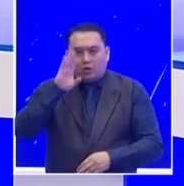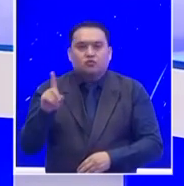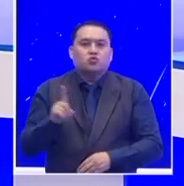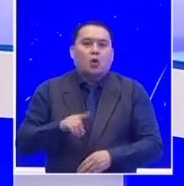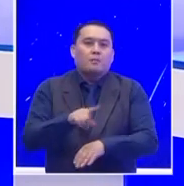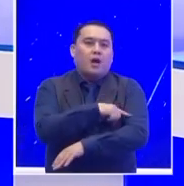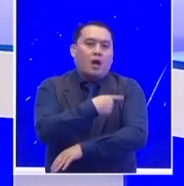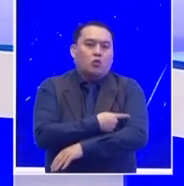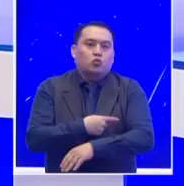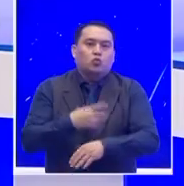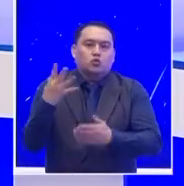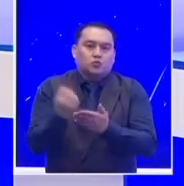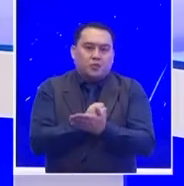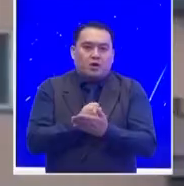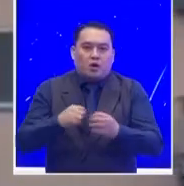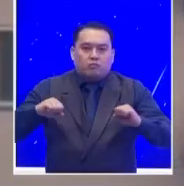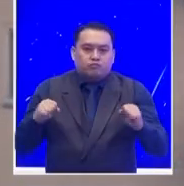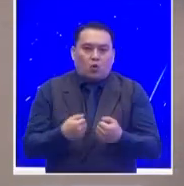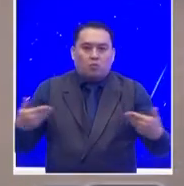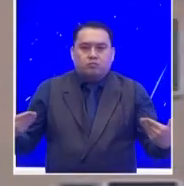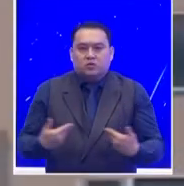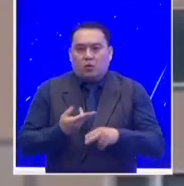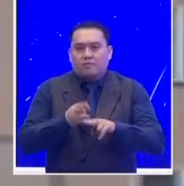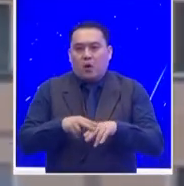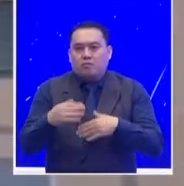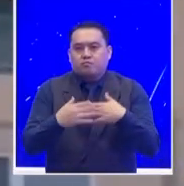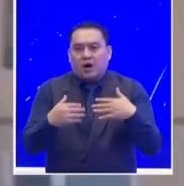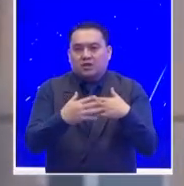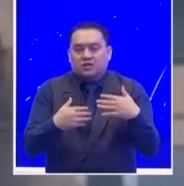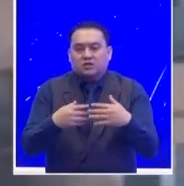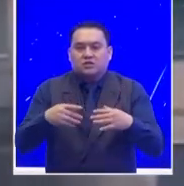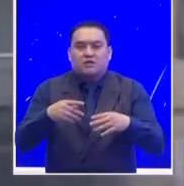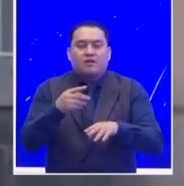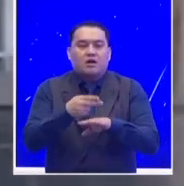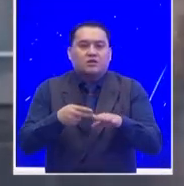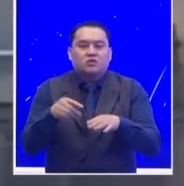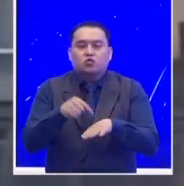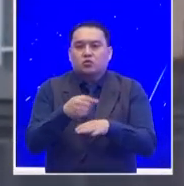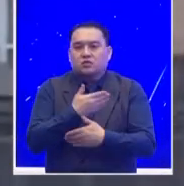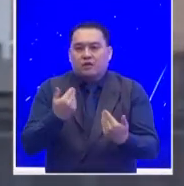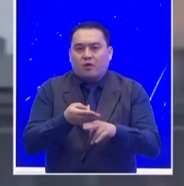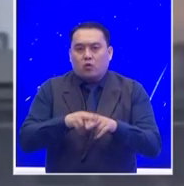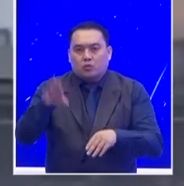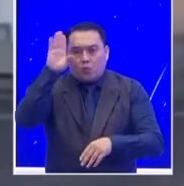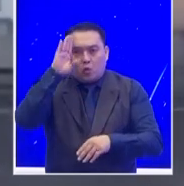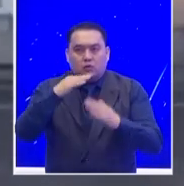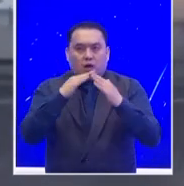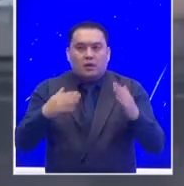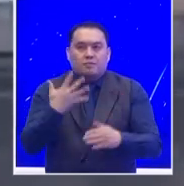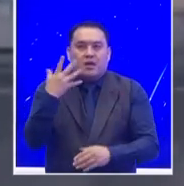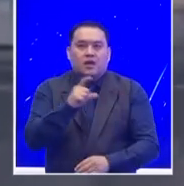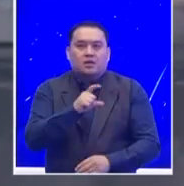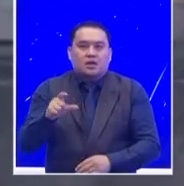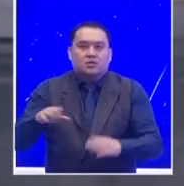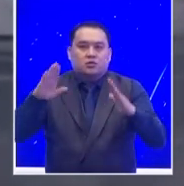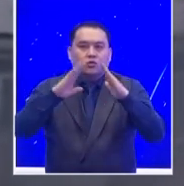сообщили медики, он успел получить обморожение первой степени пальцев рук и ног. По информации полиции, мужчина поднялся на крышу 5-этажного